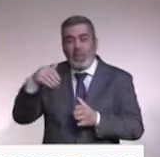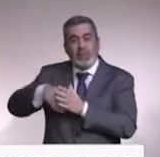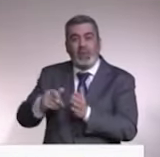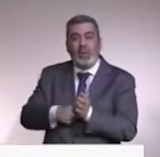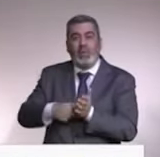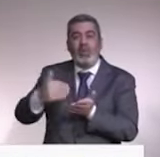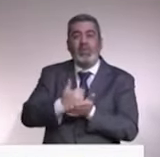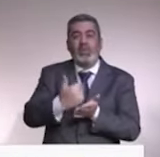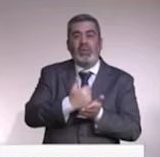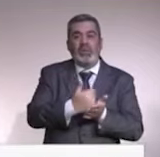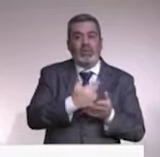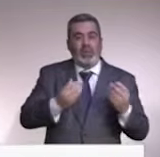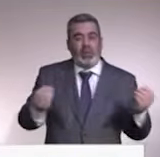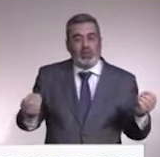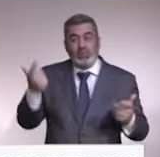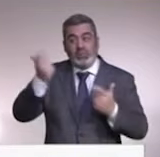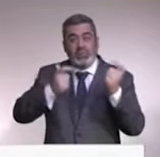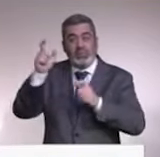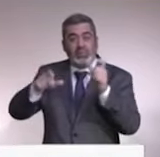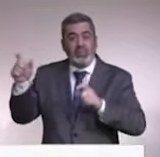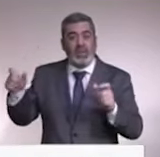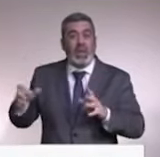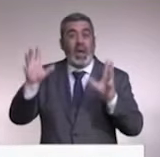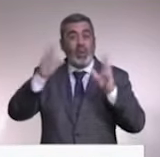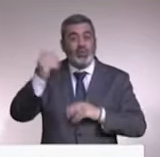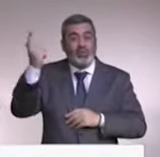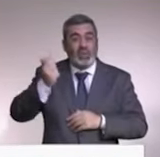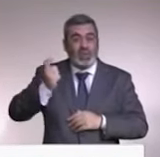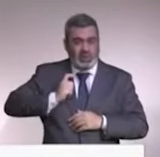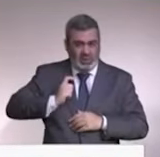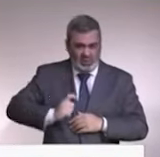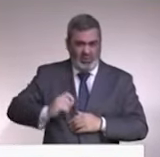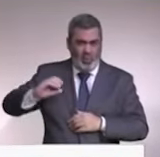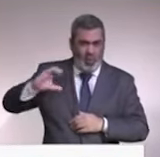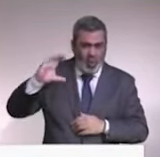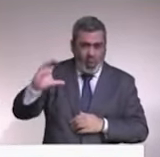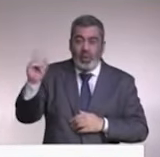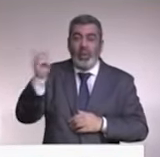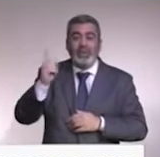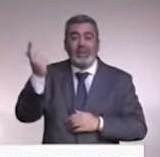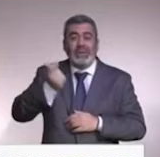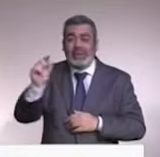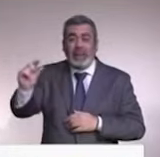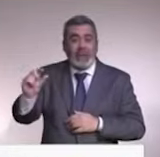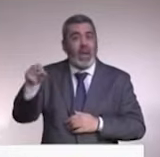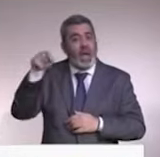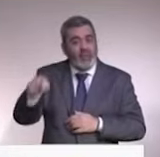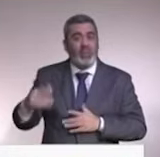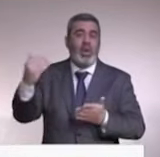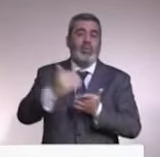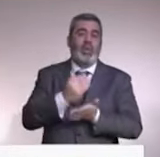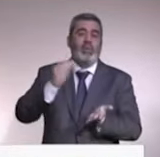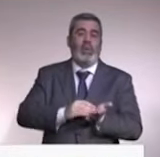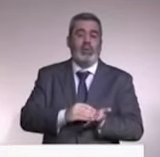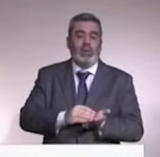συνταξιούχοι και όχι μόνο, θέλω να το τονίσω αυτό, συνταξιούχοι με υψηλές συντάξεις, υπήρχαν συνταξιούχοι με χαμηλές συντάξεις, οι οποίοι επειδή για κάποιο